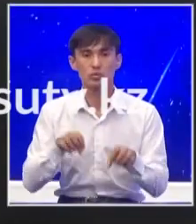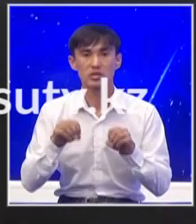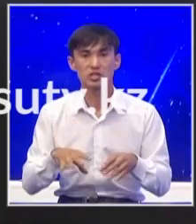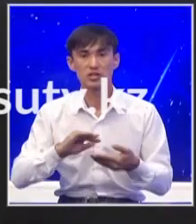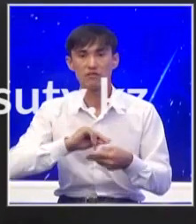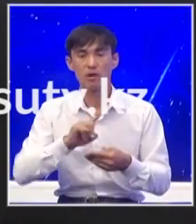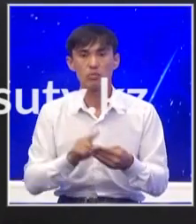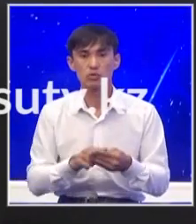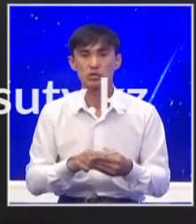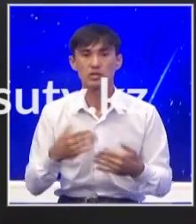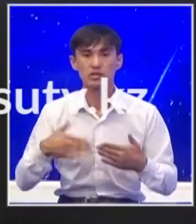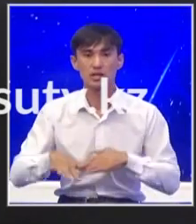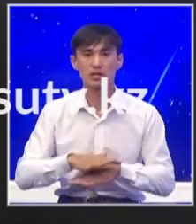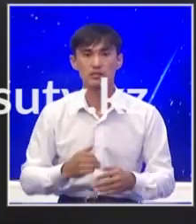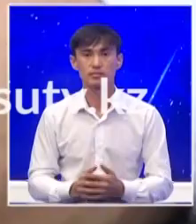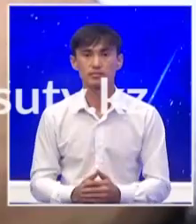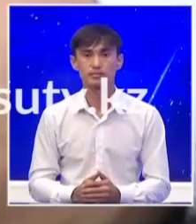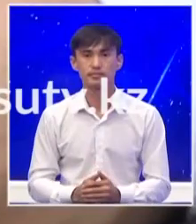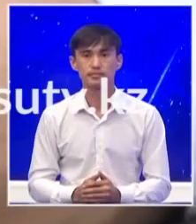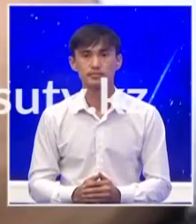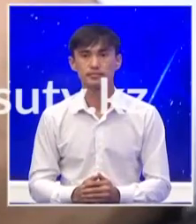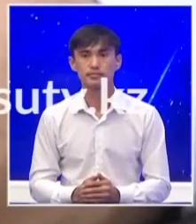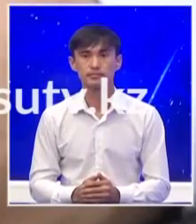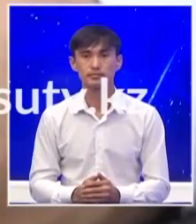насущные вопросы населения.